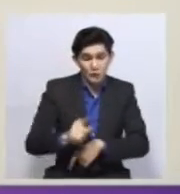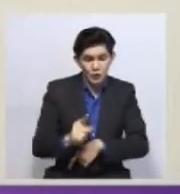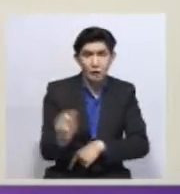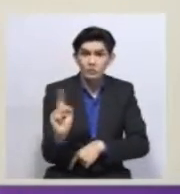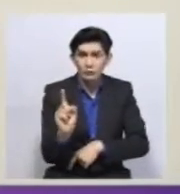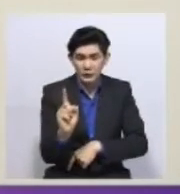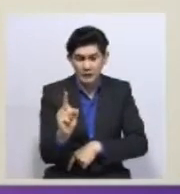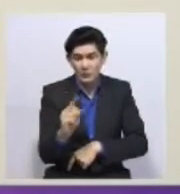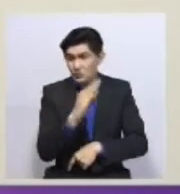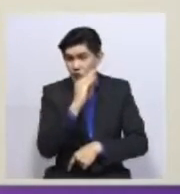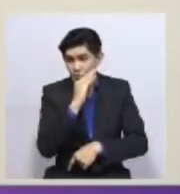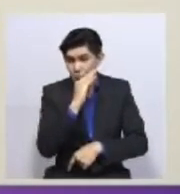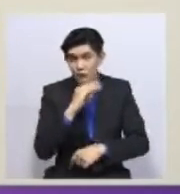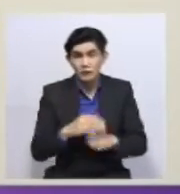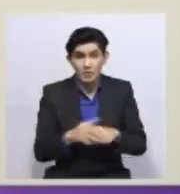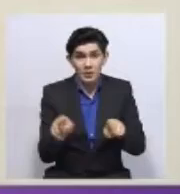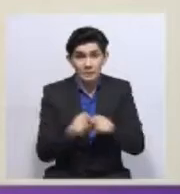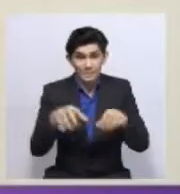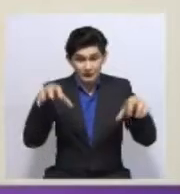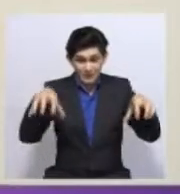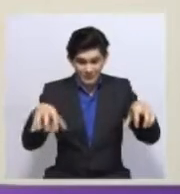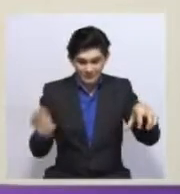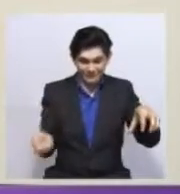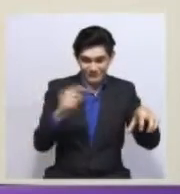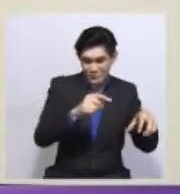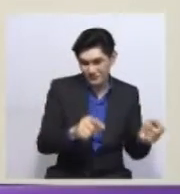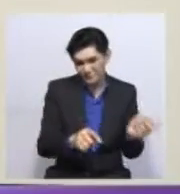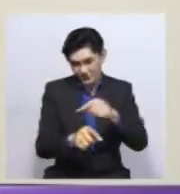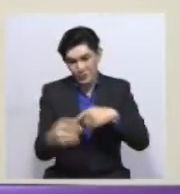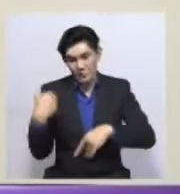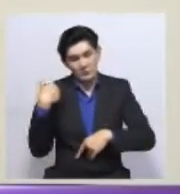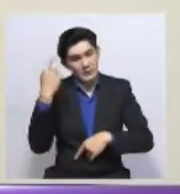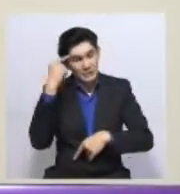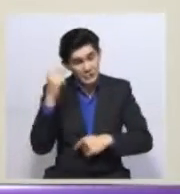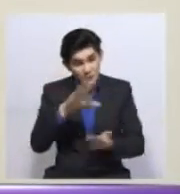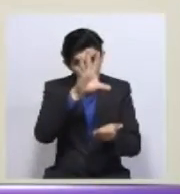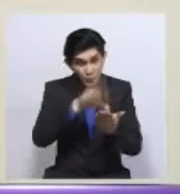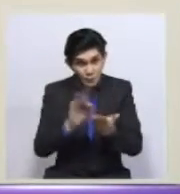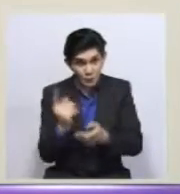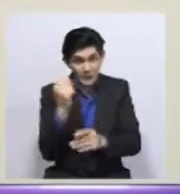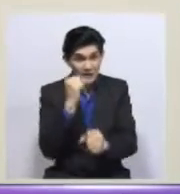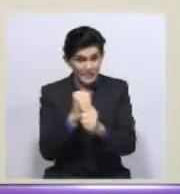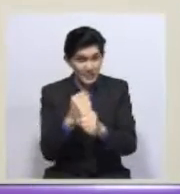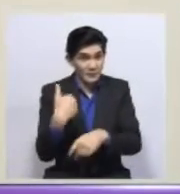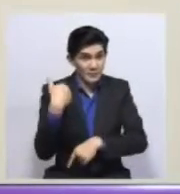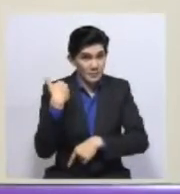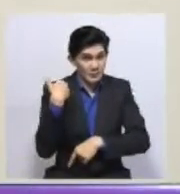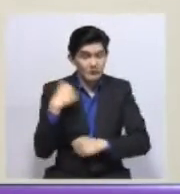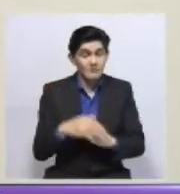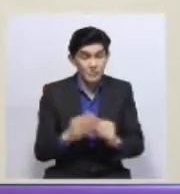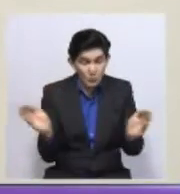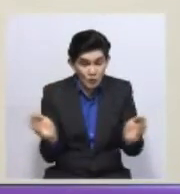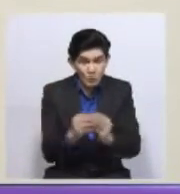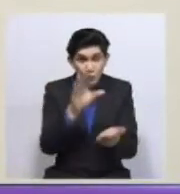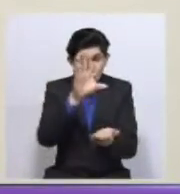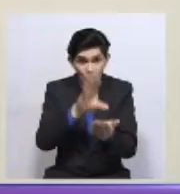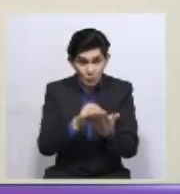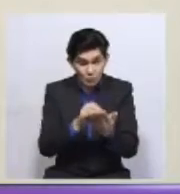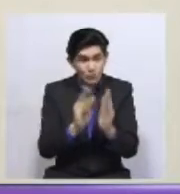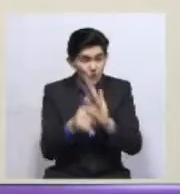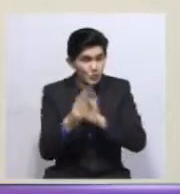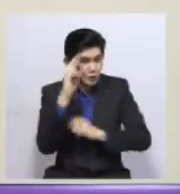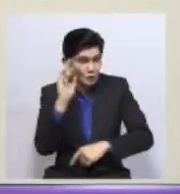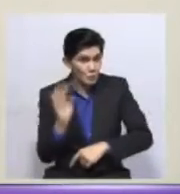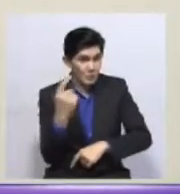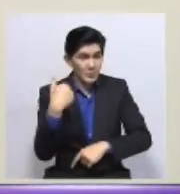ชน์มากกว่านี้คือเมื่อทำการข้ามหน่วยงานเนี่ยเราจะเห็นข้อมูลใหม่ๆนะฮะภาษาอังกฤษเขาเรียกว่าเป็น insight นั่นก็คือความรู้ใ